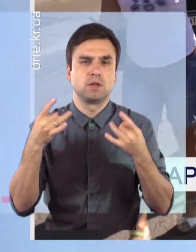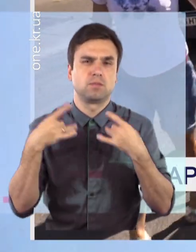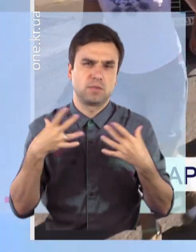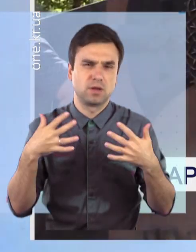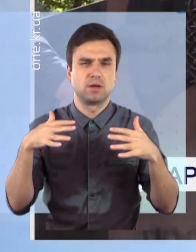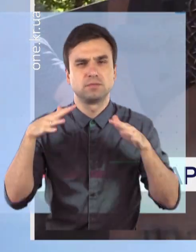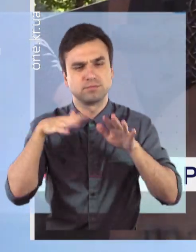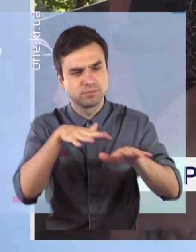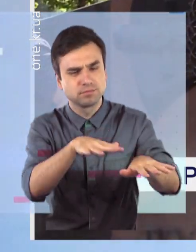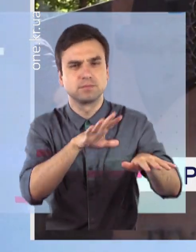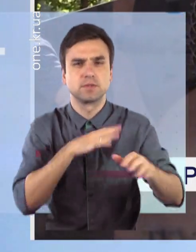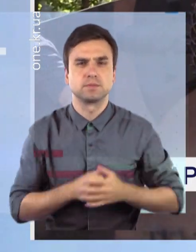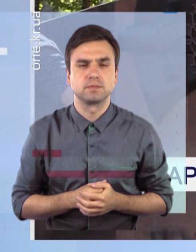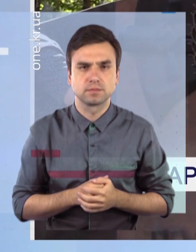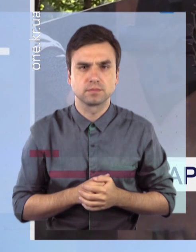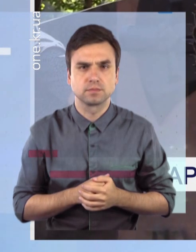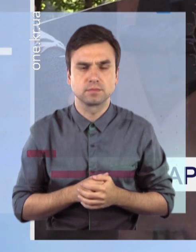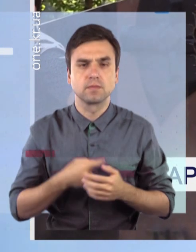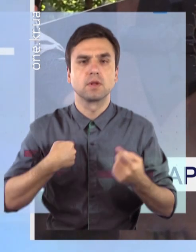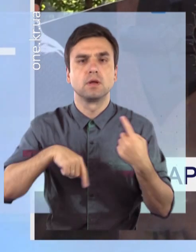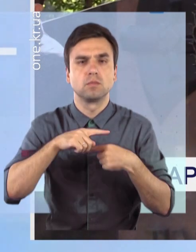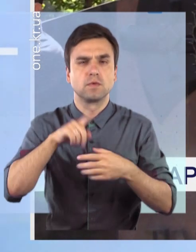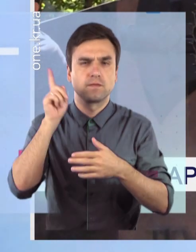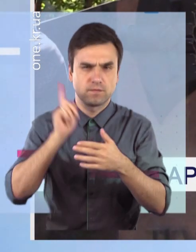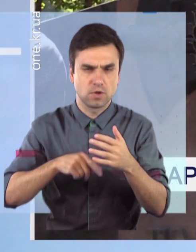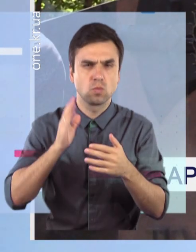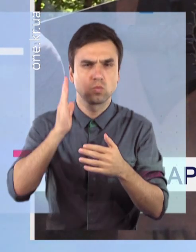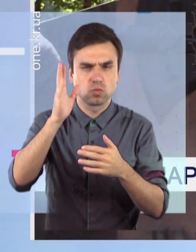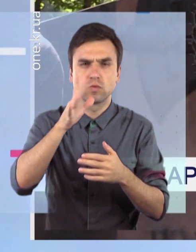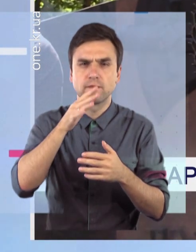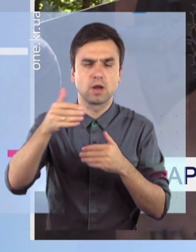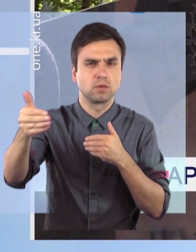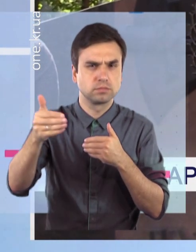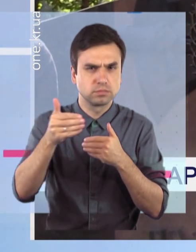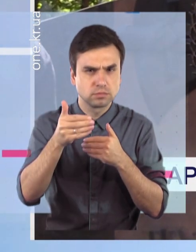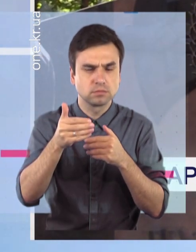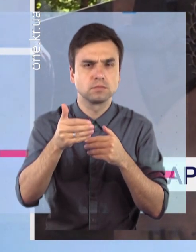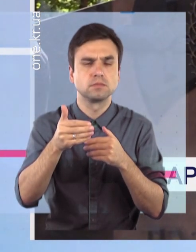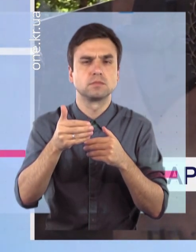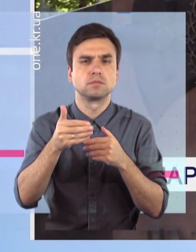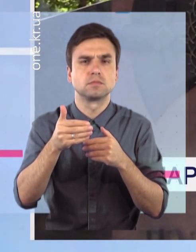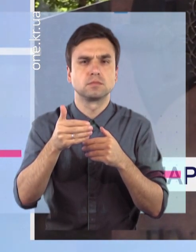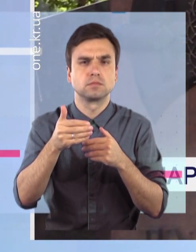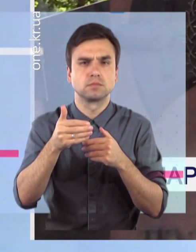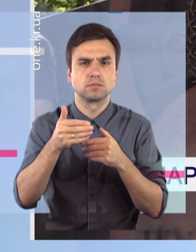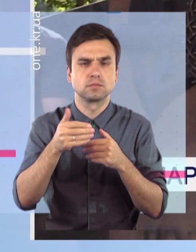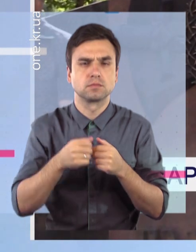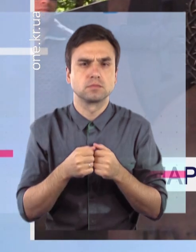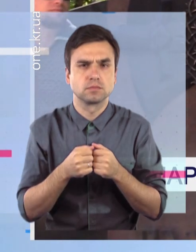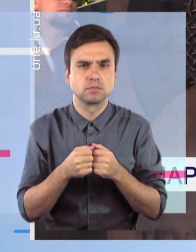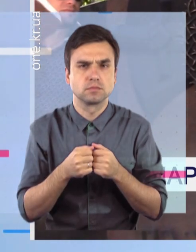містян. Я вірю в те, що прийде час той,